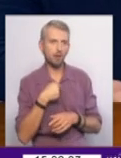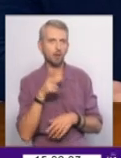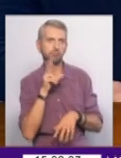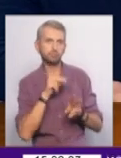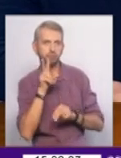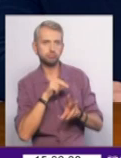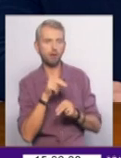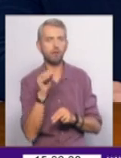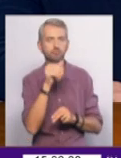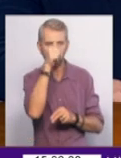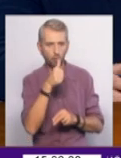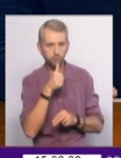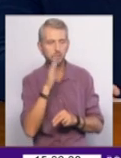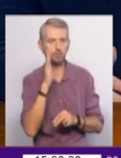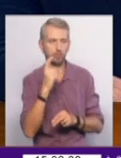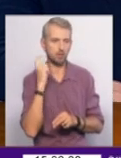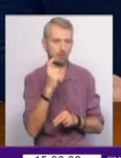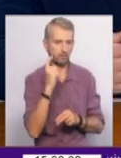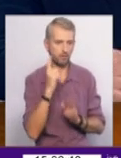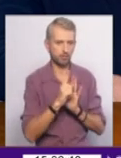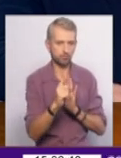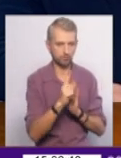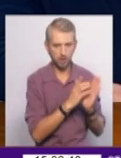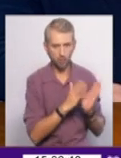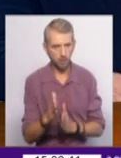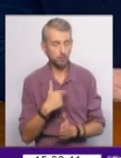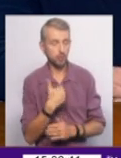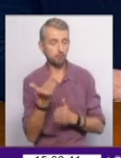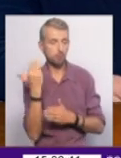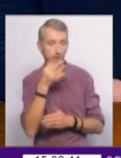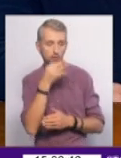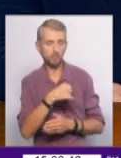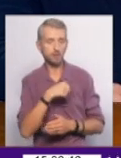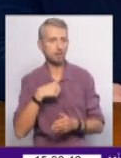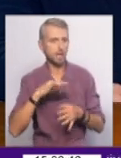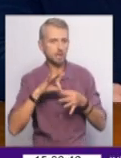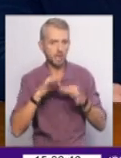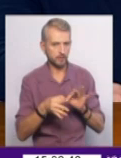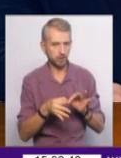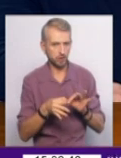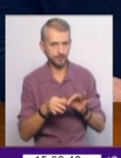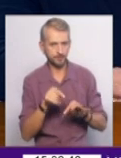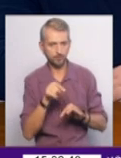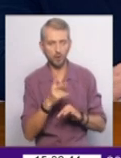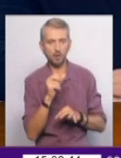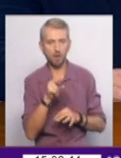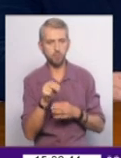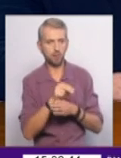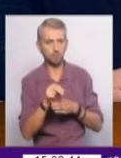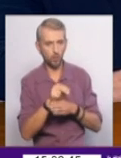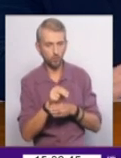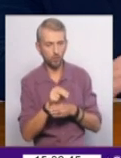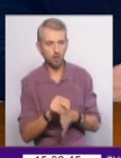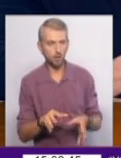в жовтні піде трамвай. І я вже попередньо сказав, що найскладніший момент цього капітального ремонту разом